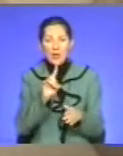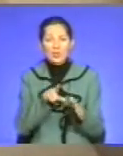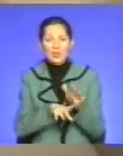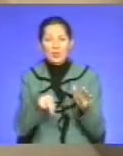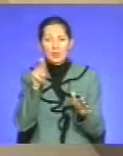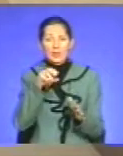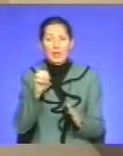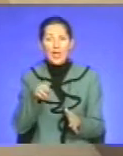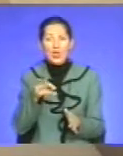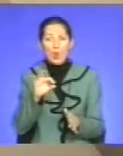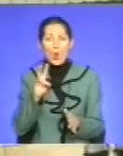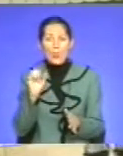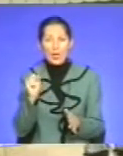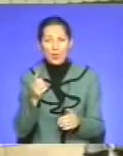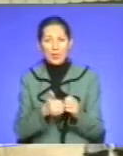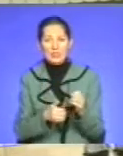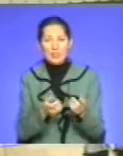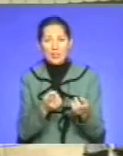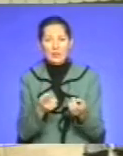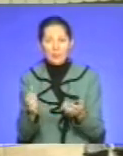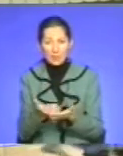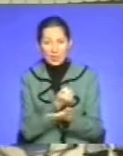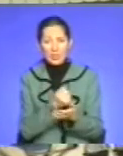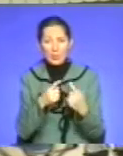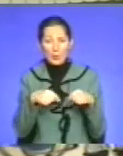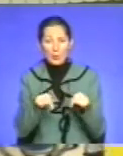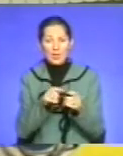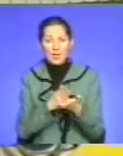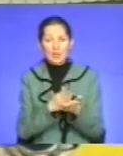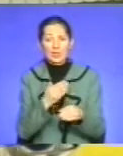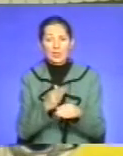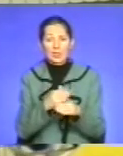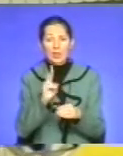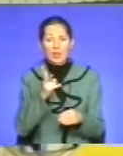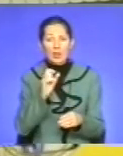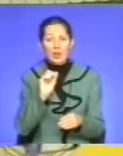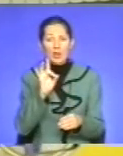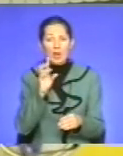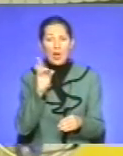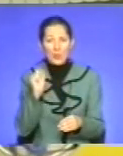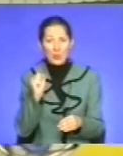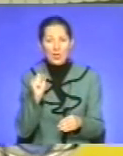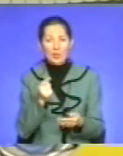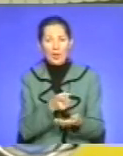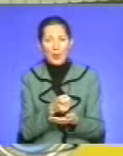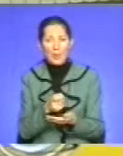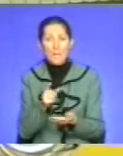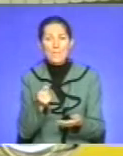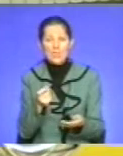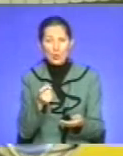детонаторів. Серед вилучених об'єктів є частина карабіна «Манліхер» калібру 8 мм,